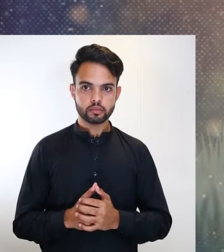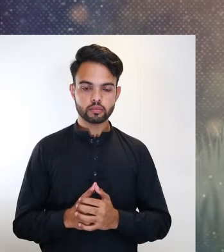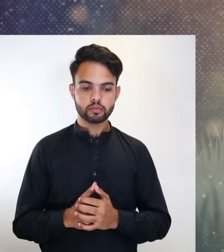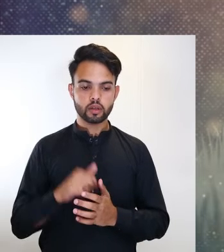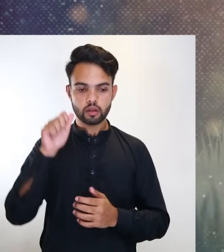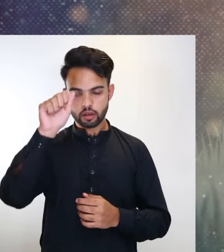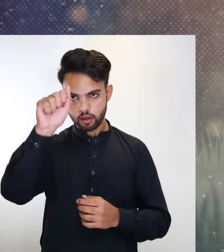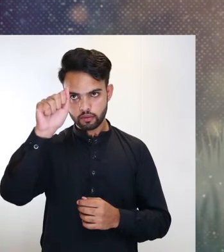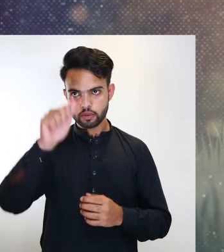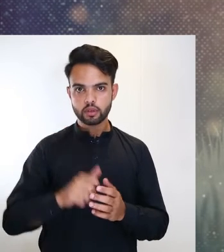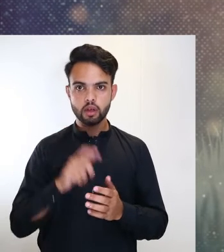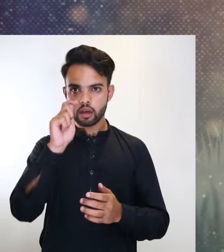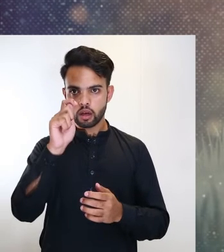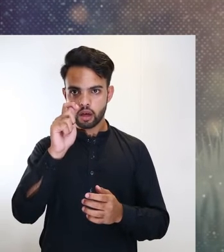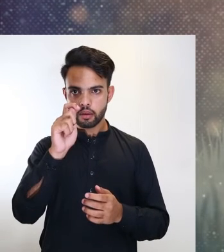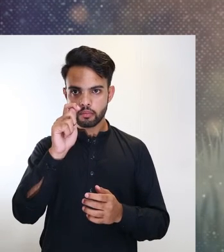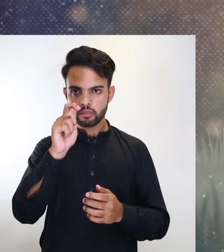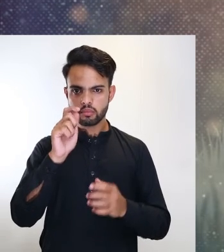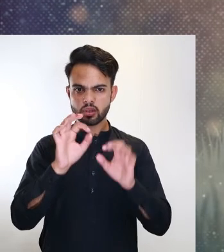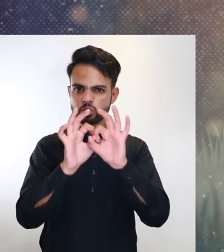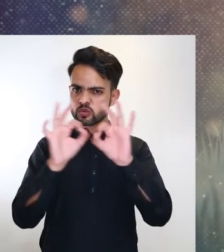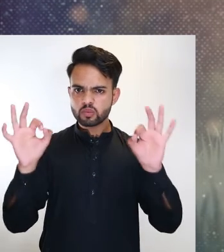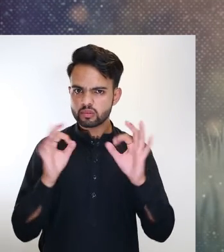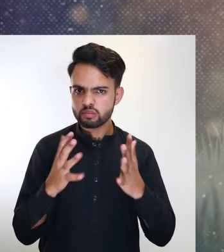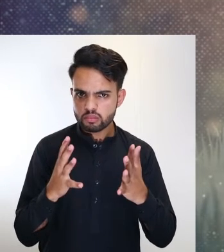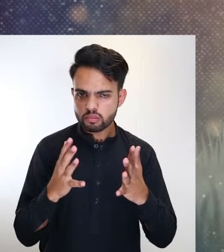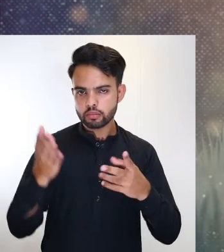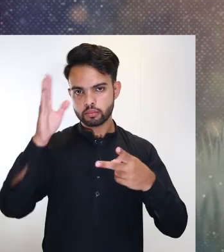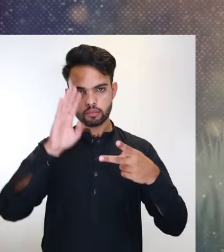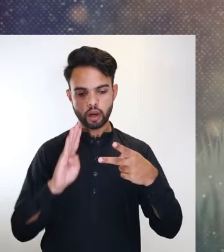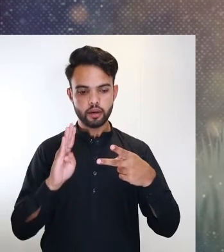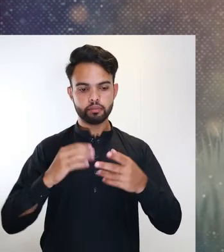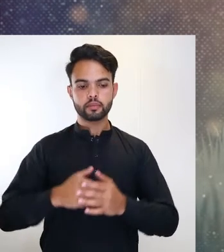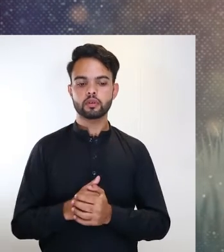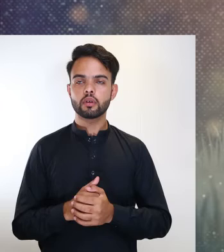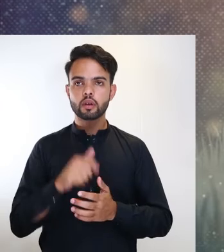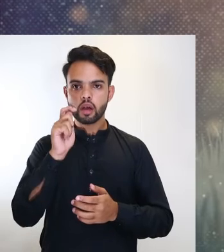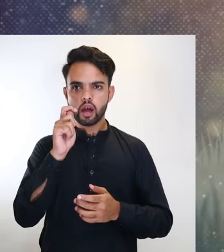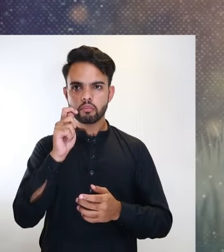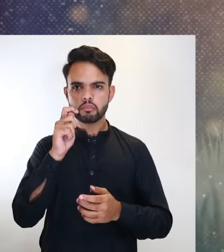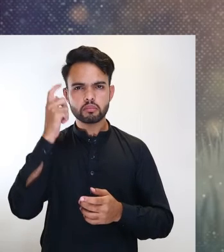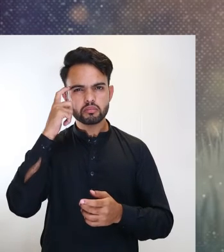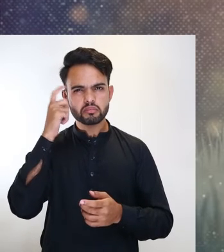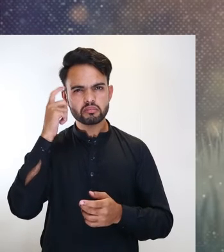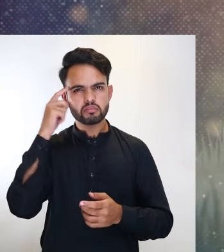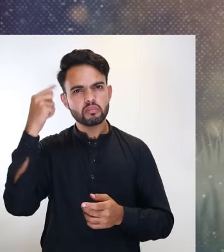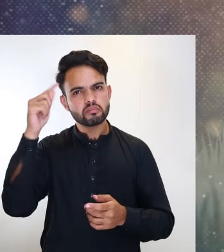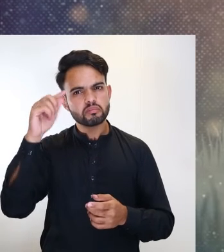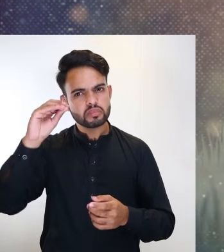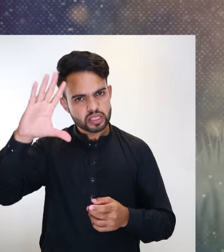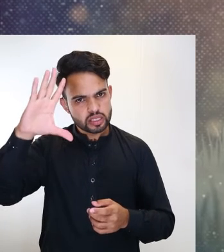अलिफ, काम ठीक से मुकम्मल नहीं होगा। बे, काम में बड़ी परेशानी हो सकती